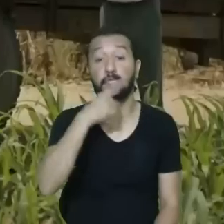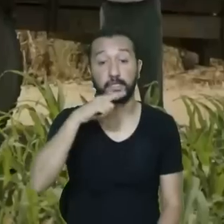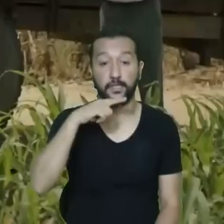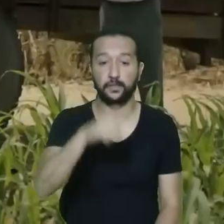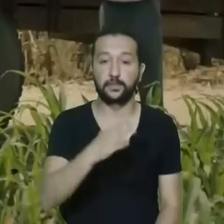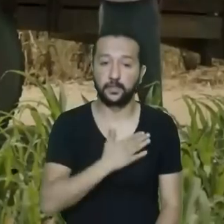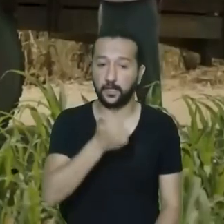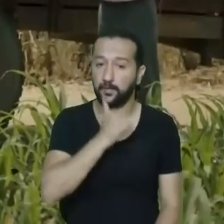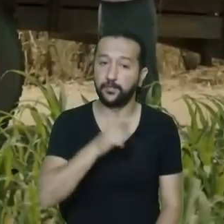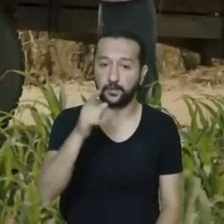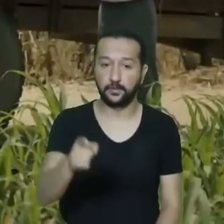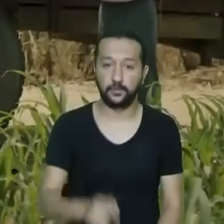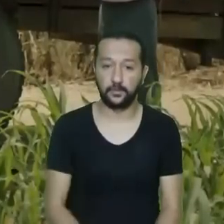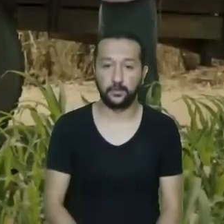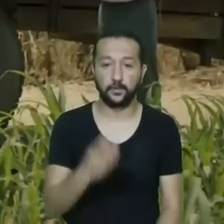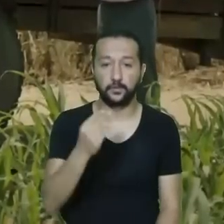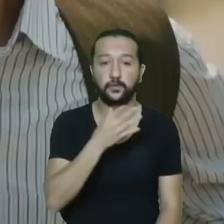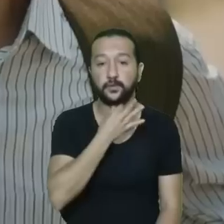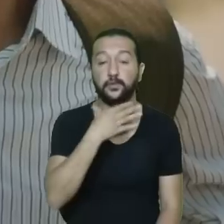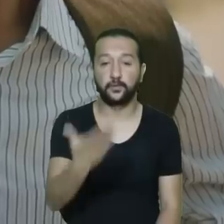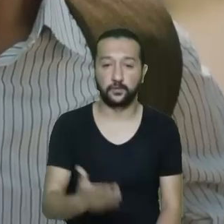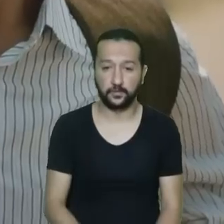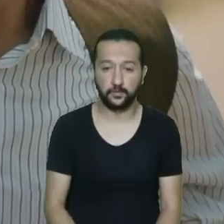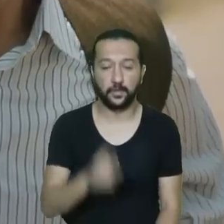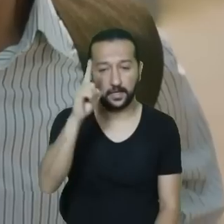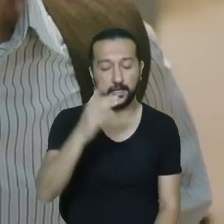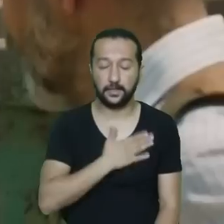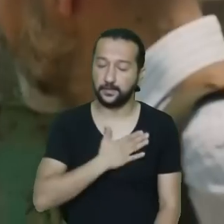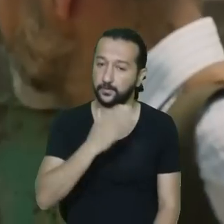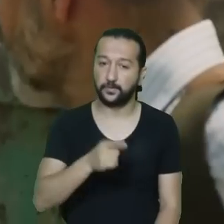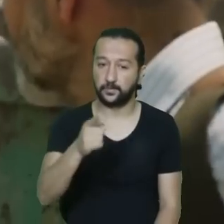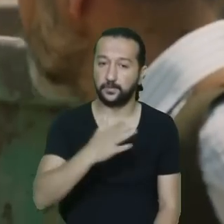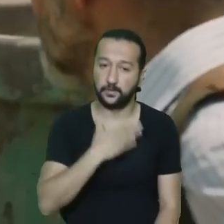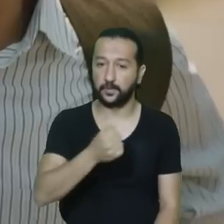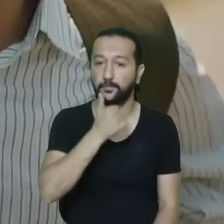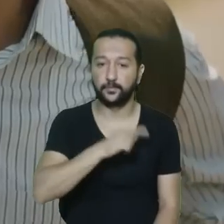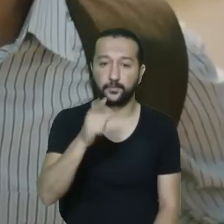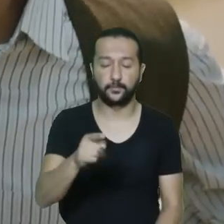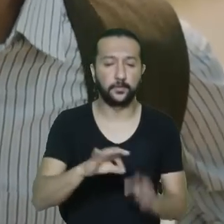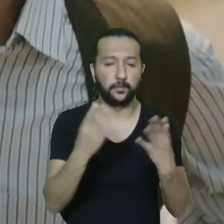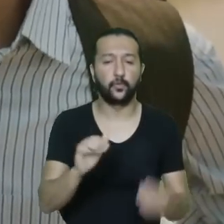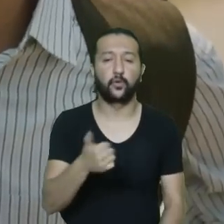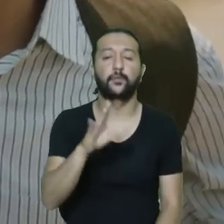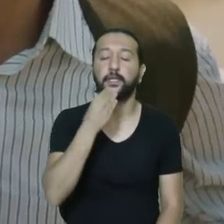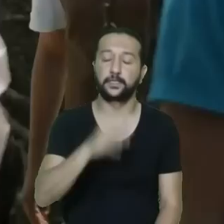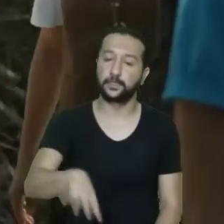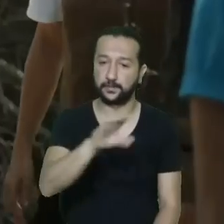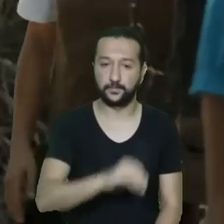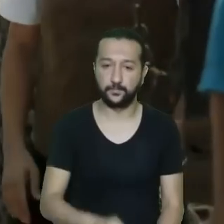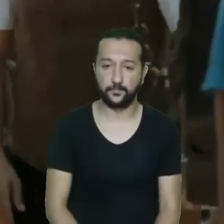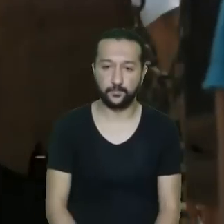zeytinleri. Sağ ol Cabi abi. Çok teşekkürler. Allah razı olsun. Sağ ol Cabi abi. Ne demek? Ne demek